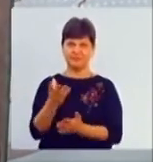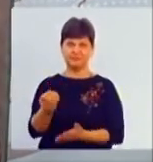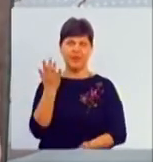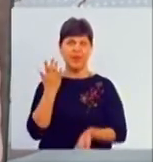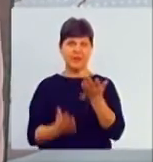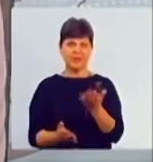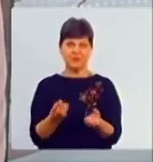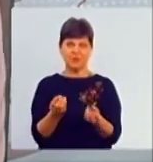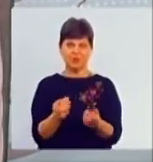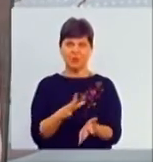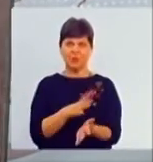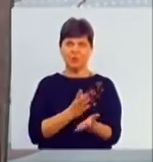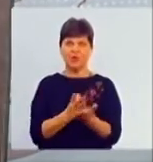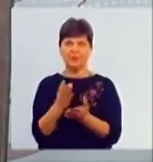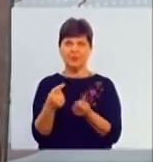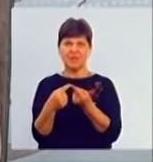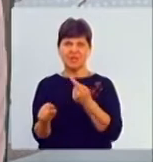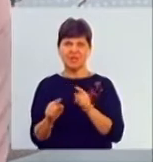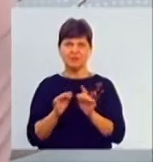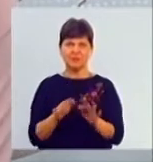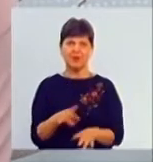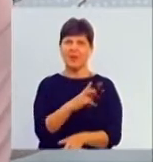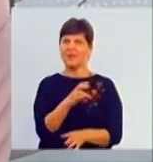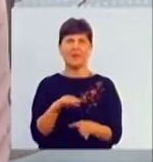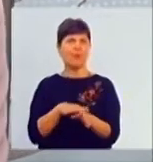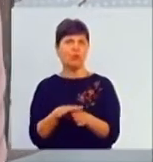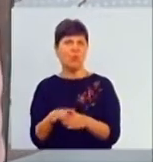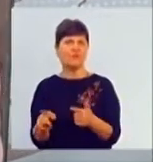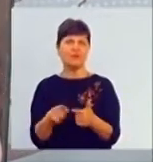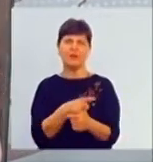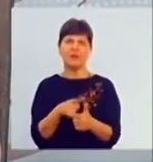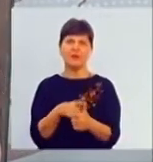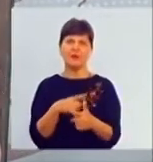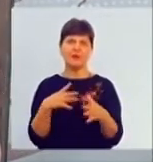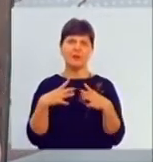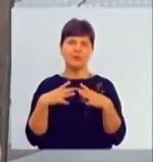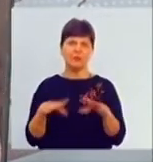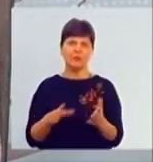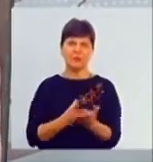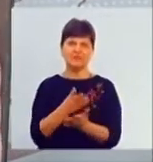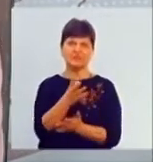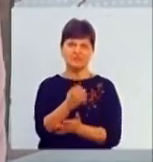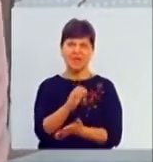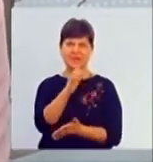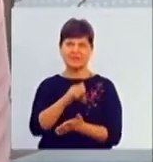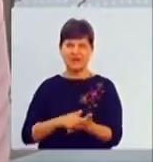виплачена якимось іншим методом, не в повній мірі, або з неї не були до сьогодні сплачені страхові